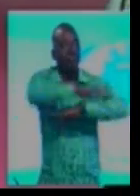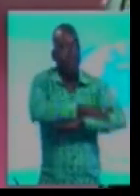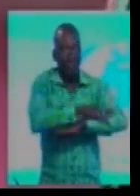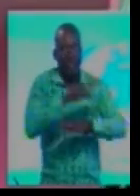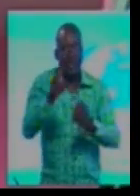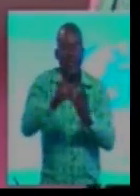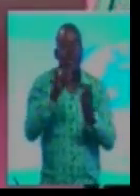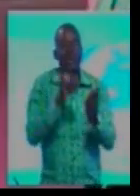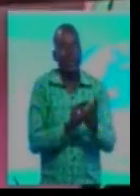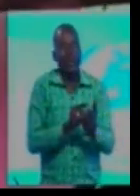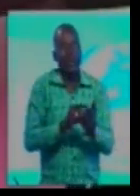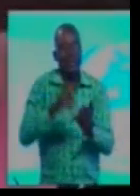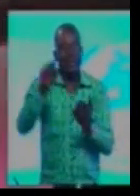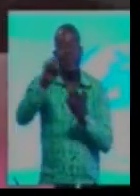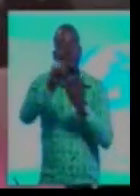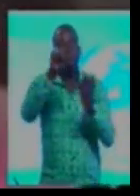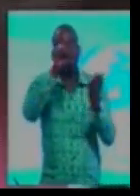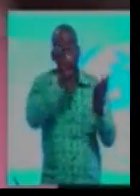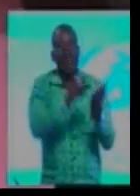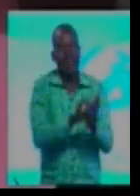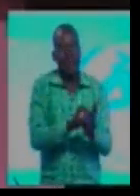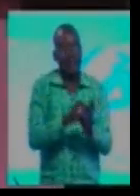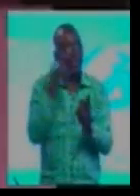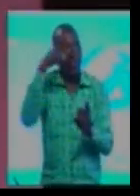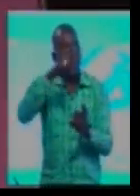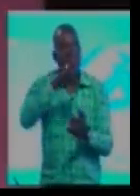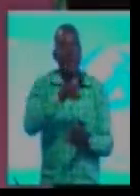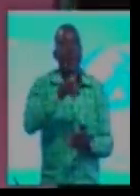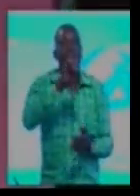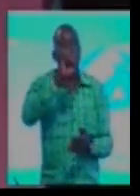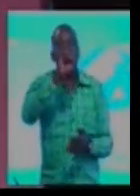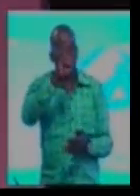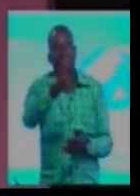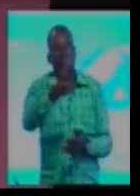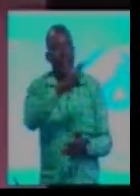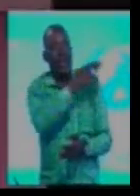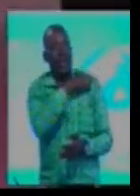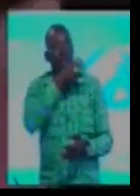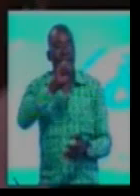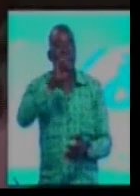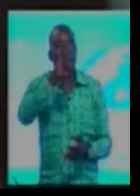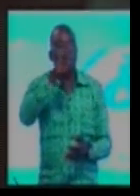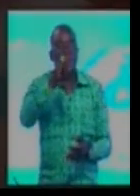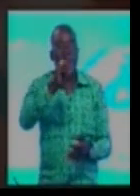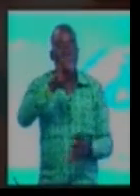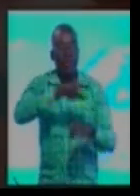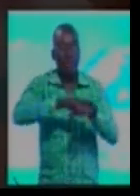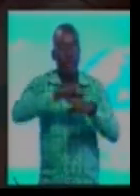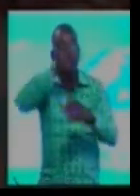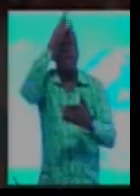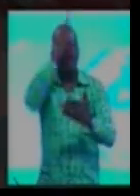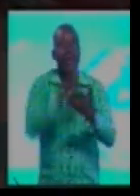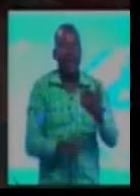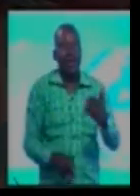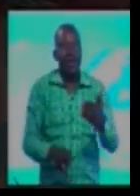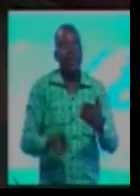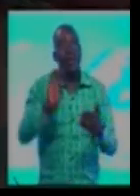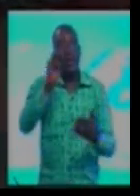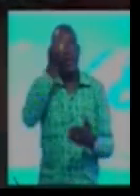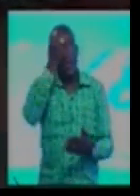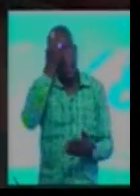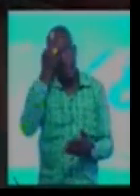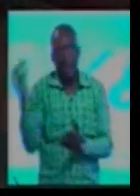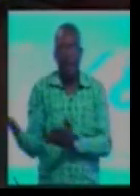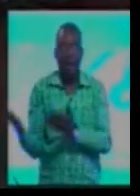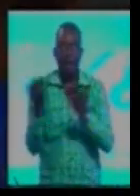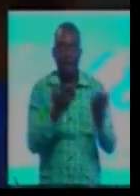décret portant statut dérogatoire concernant la RTB et Sidoya, et sur lequel Rémi Fulgence Dandjounou apporte